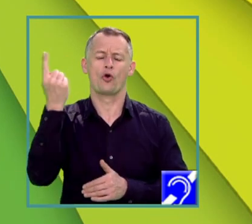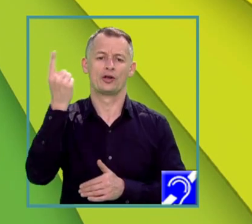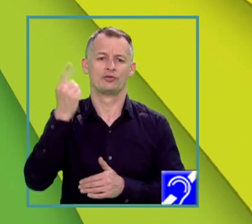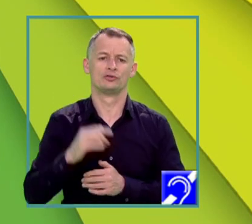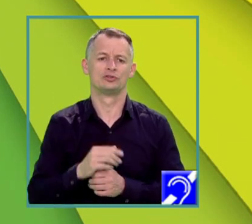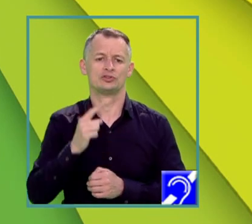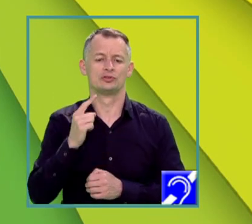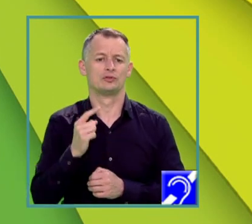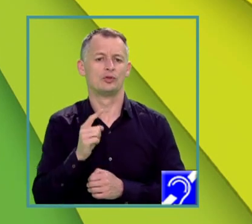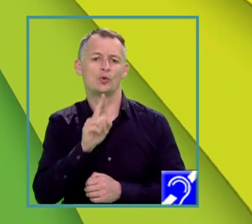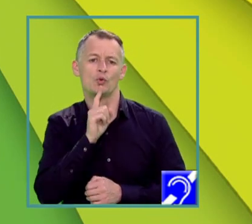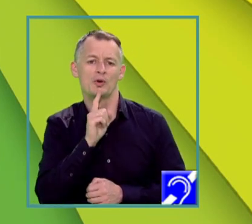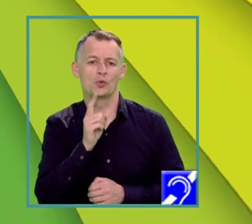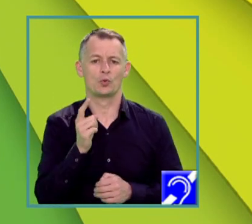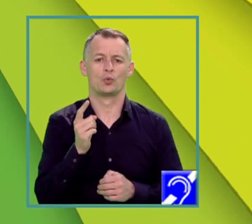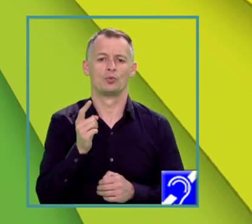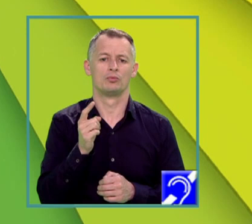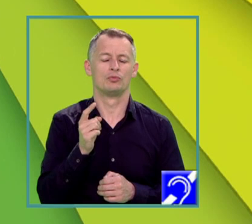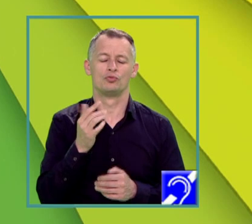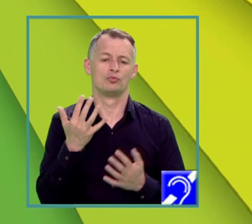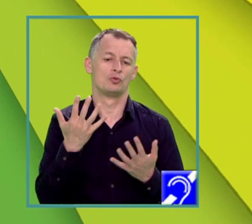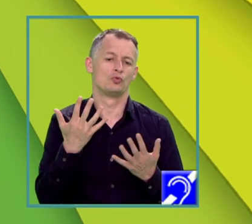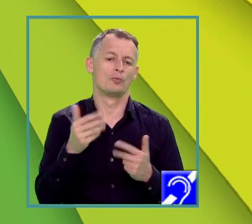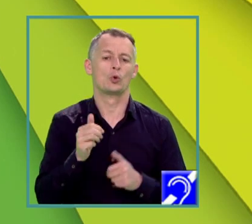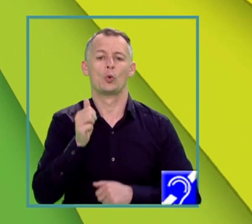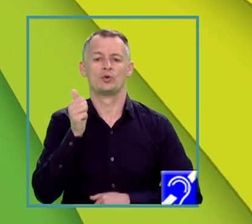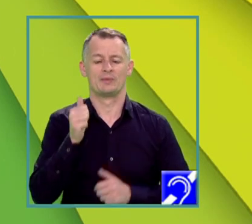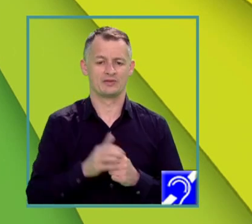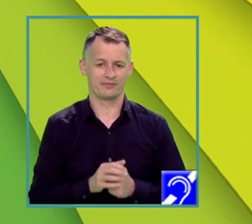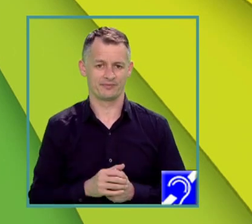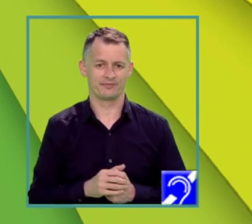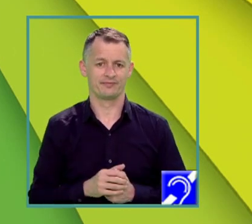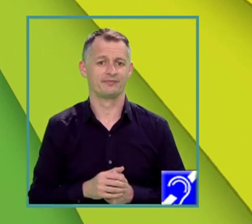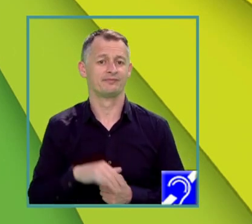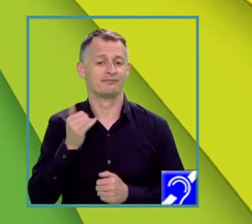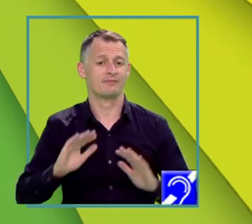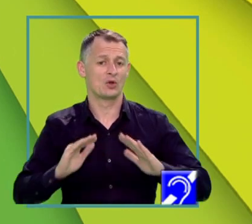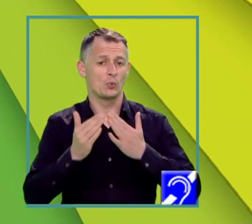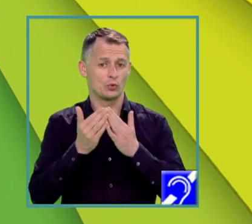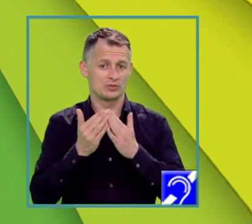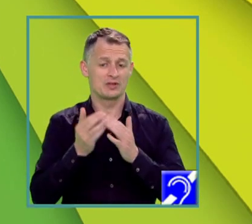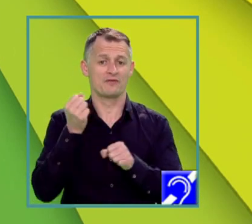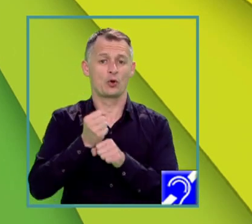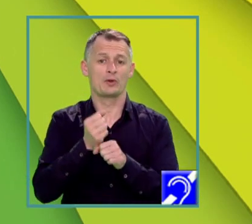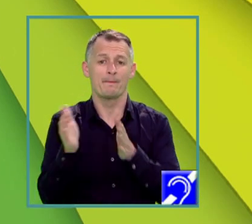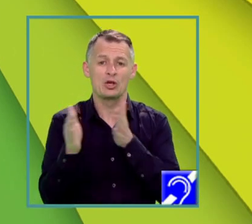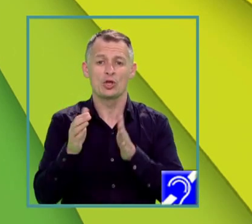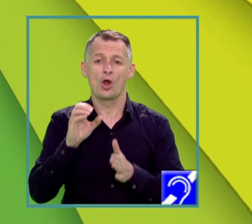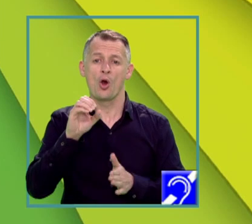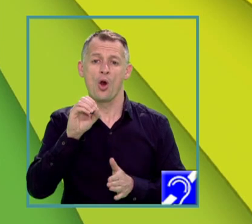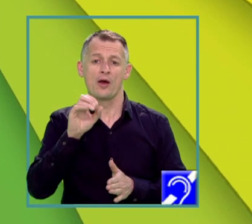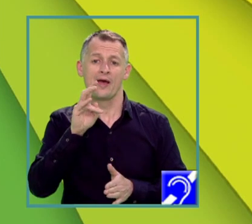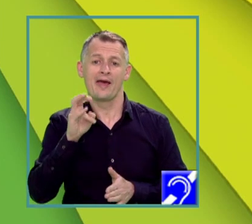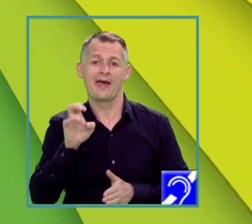pe hartă cu numărul 11 da Alecsandri munți Formați în orogeneza hercinică știți voi